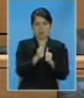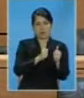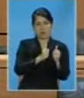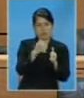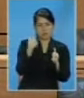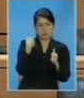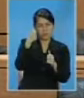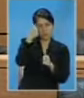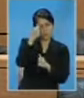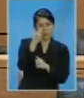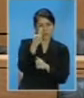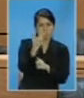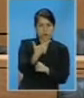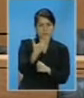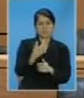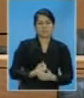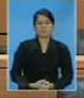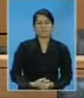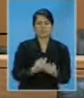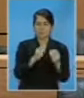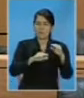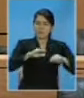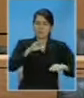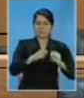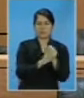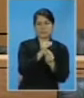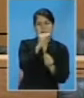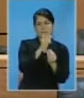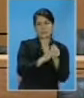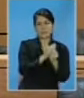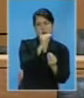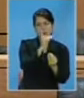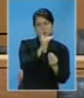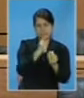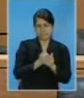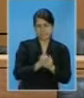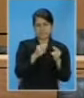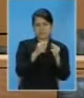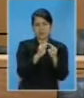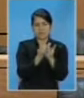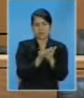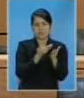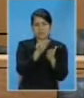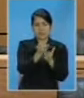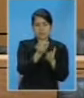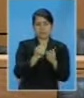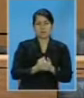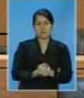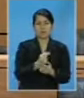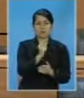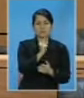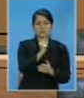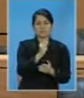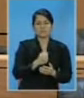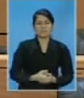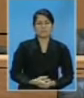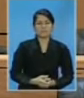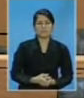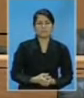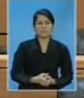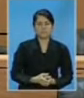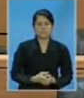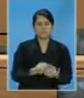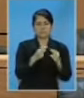วัน1อาทิตย์นะครับ1อาทิตย์ในการจัดซื้อแบบ